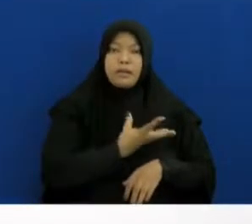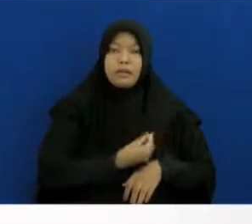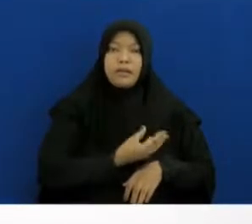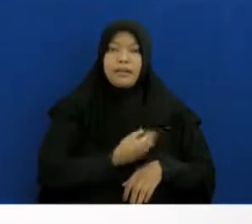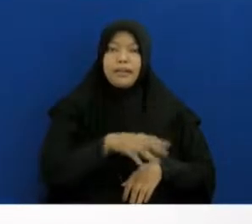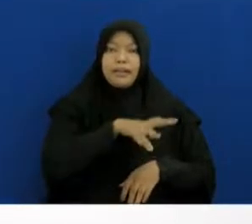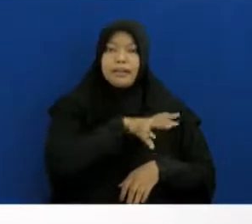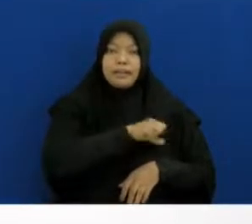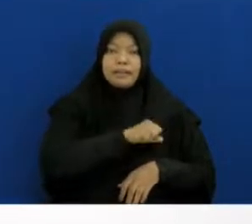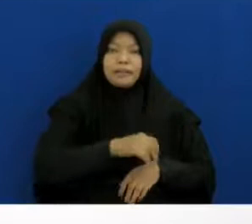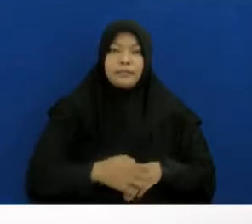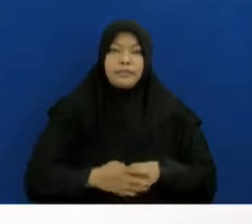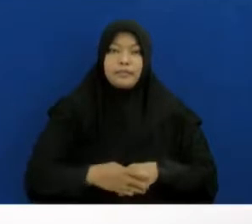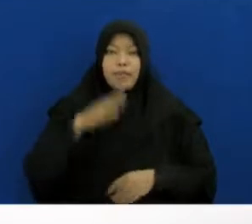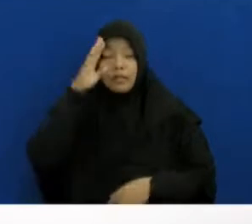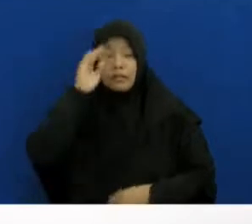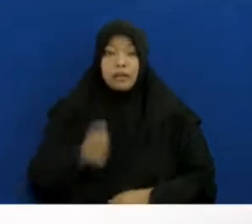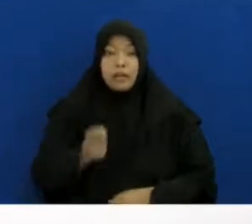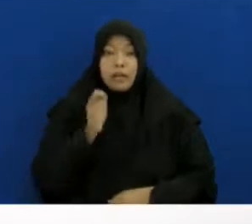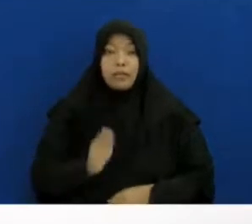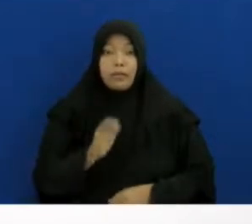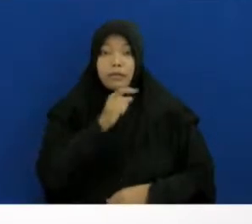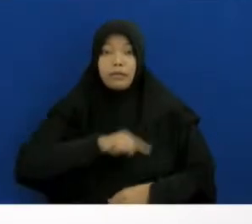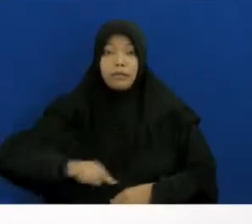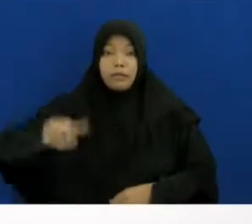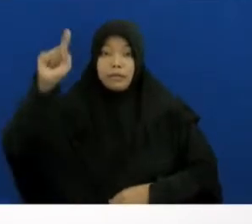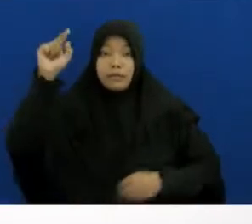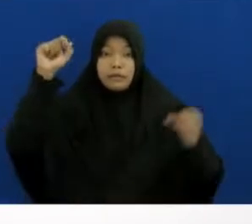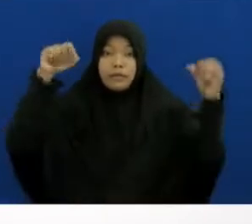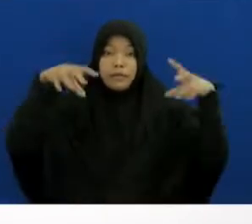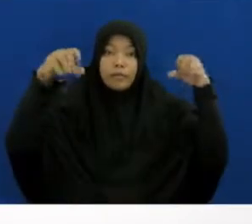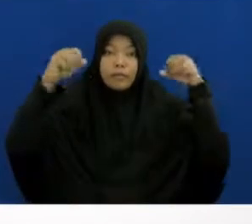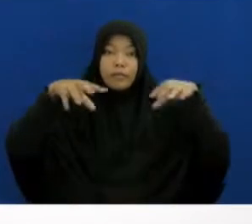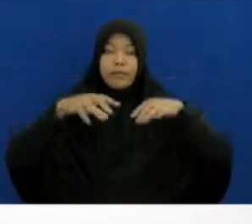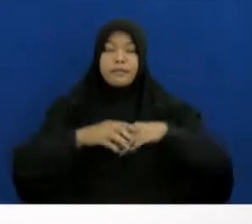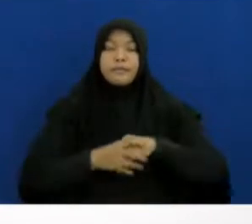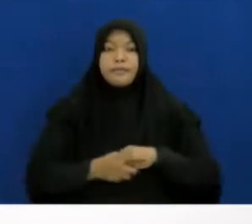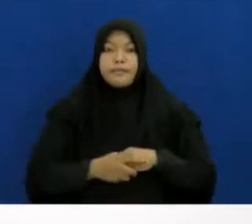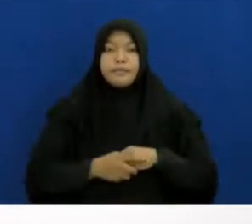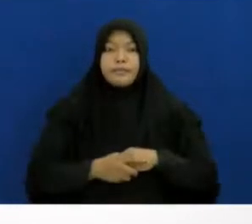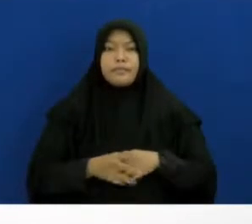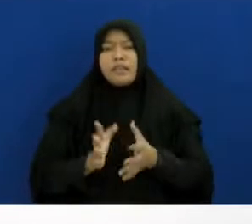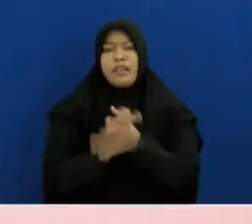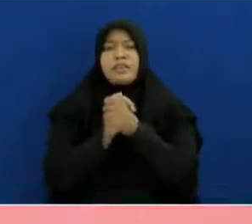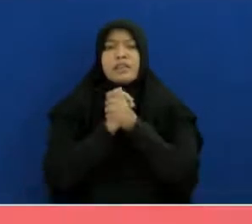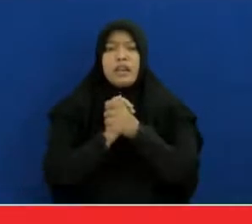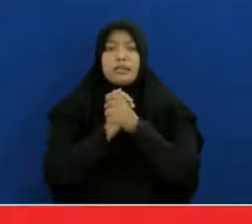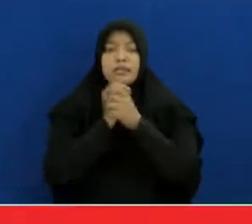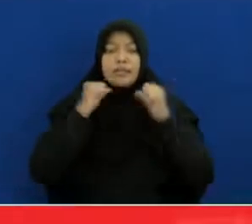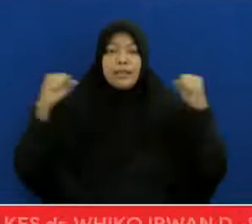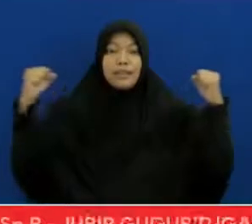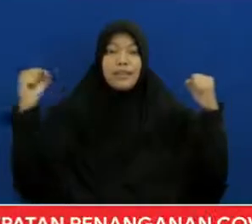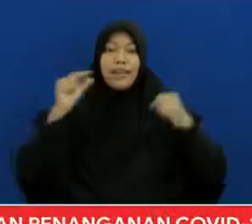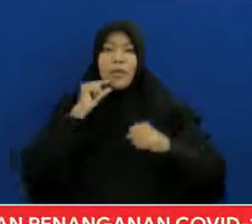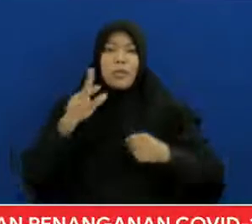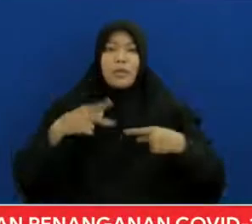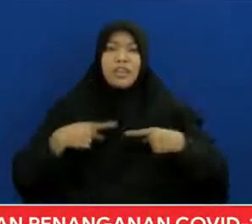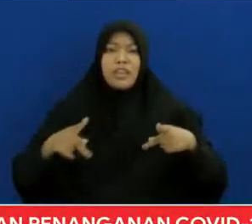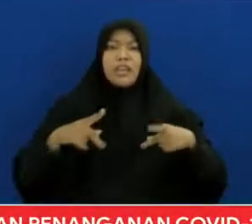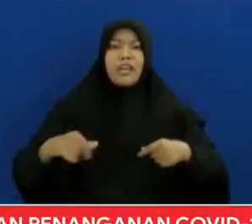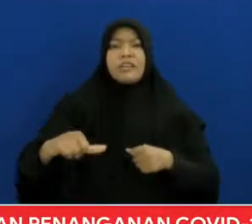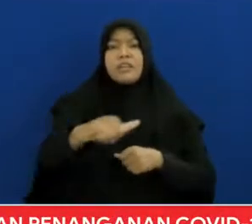Bismillahirrahmanirrahim. Assalamualaikum warahmatullahi wabarakatuh. Salam sejahtera kepada kita semua.